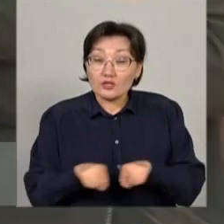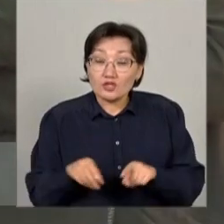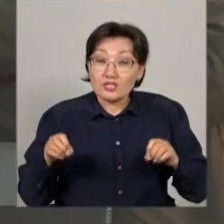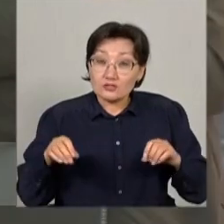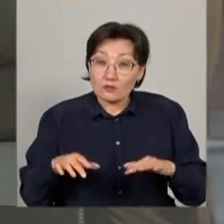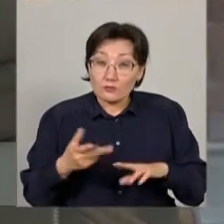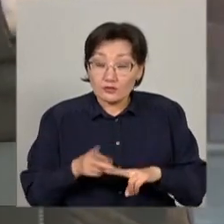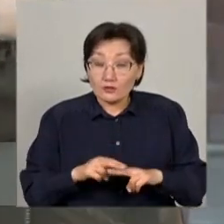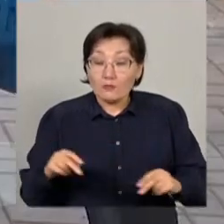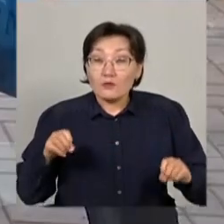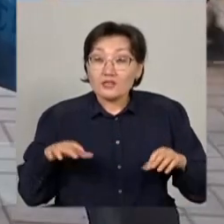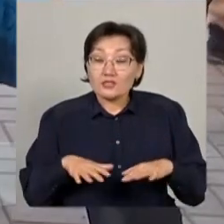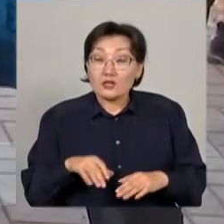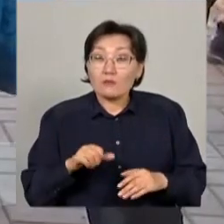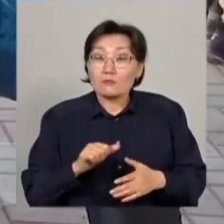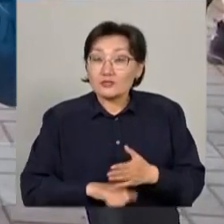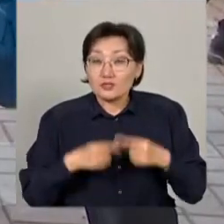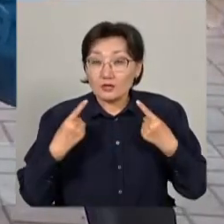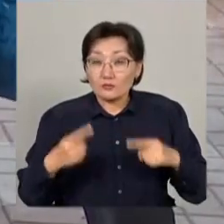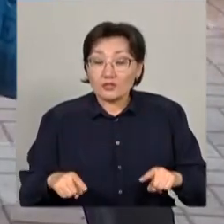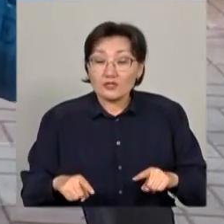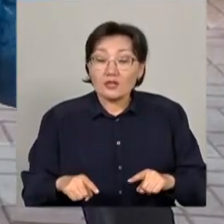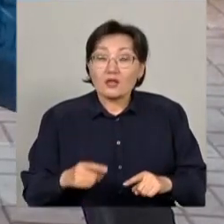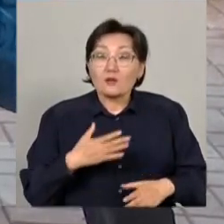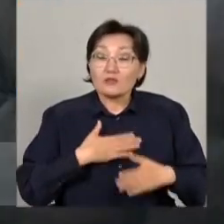еді. Бұл жолғы басқосуларының жөні бөлек. Шаңырақ